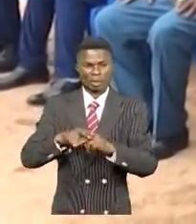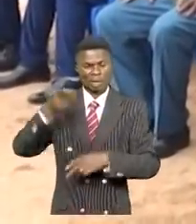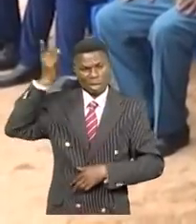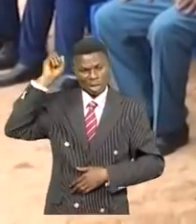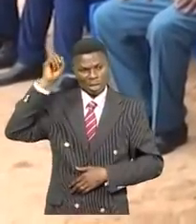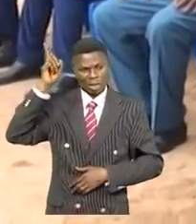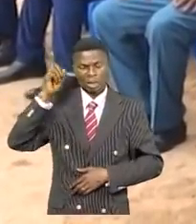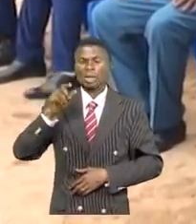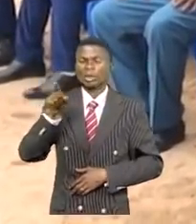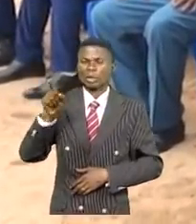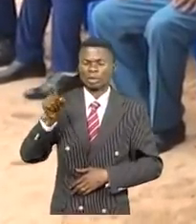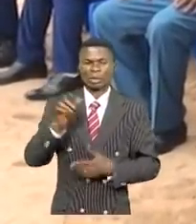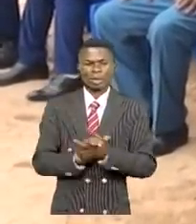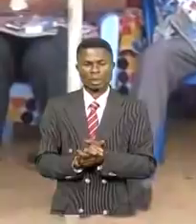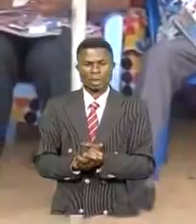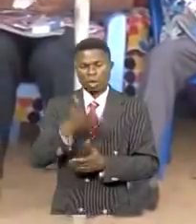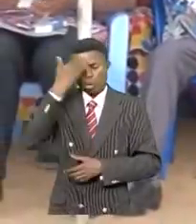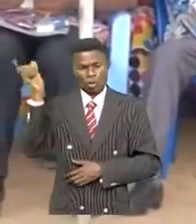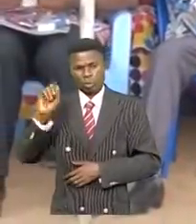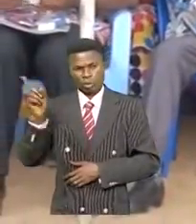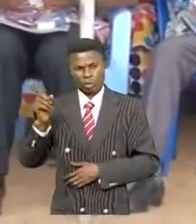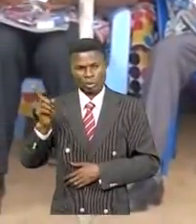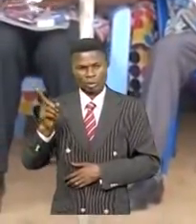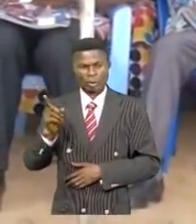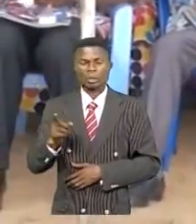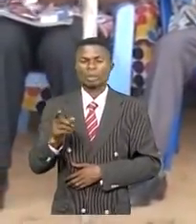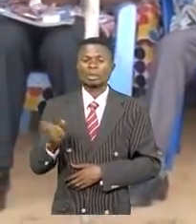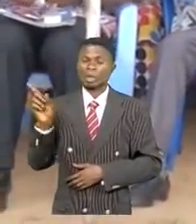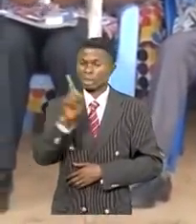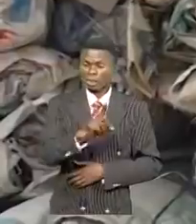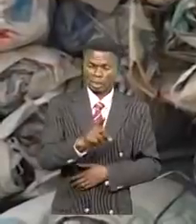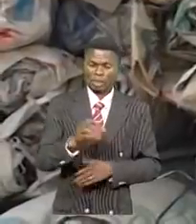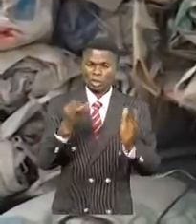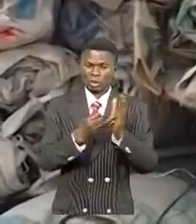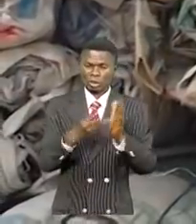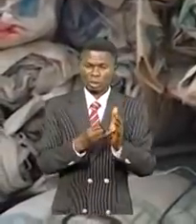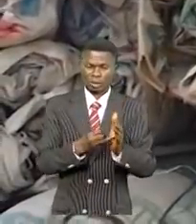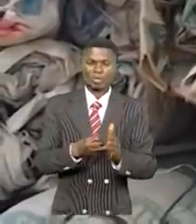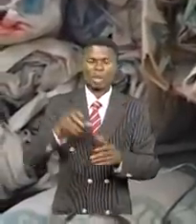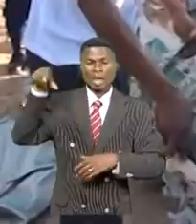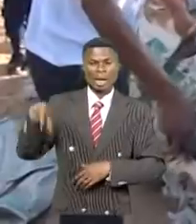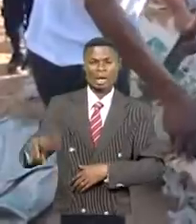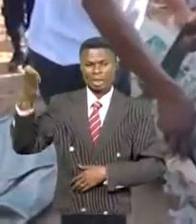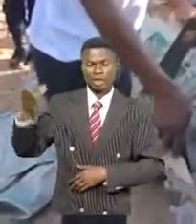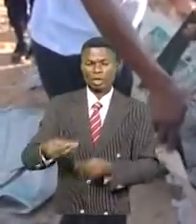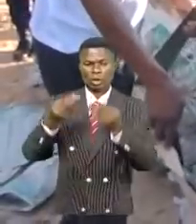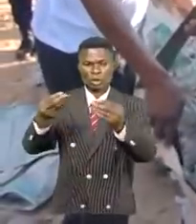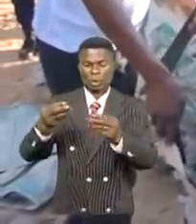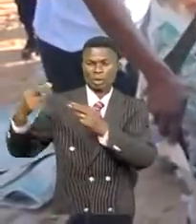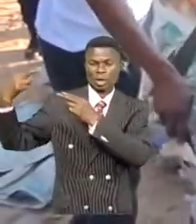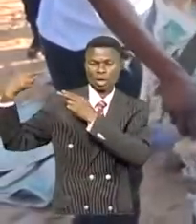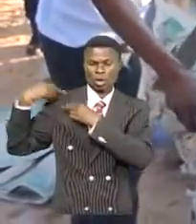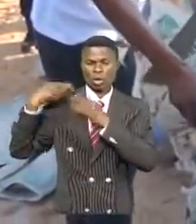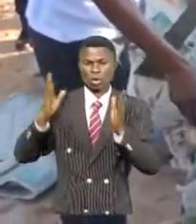Anissé Kuzundu n'a pas lésiné sur ses moyens. Il est descendu ce dimanche à Kimwenza, remettre aux